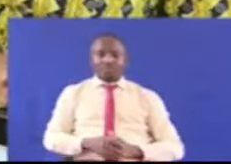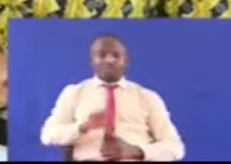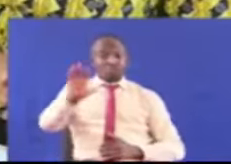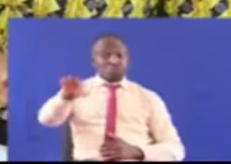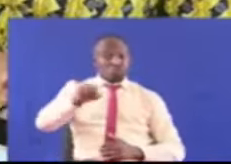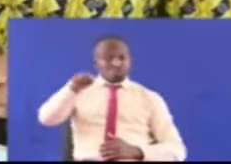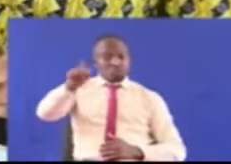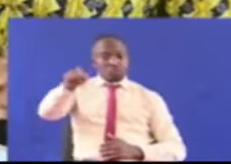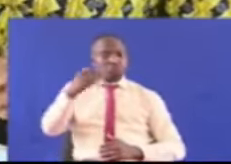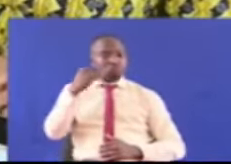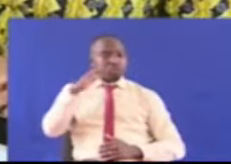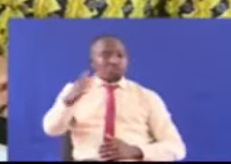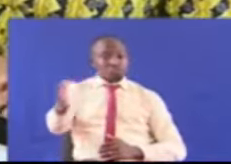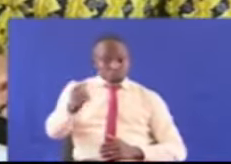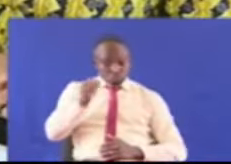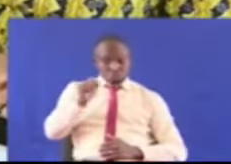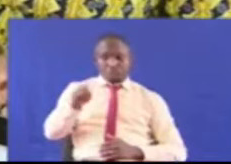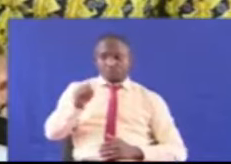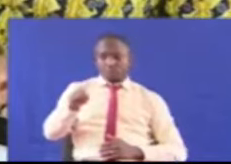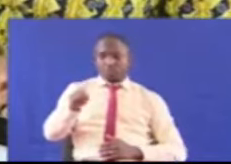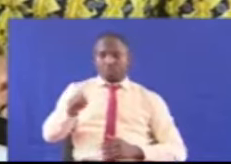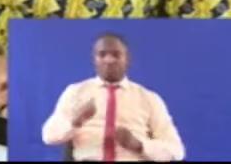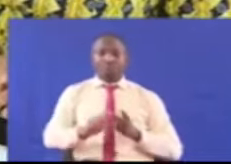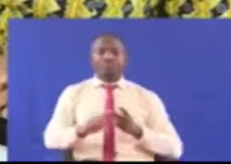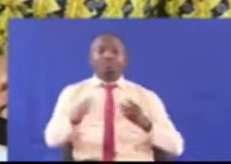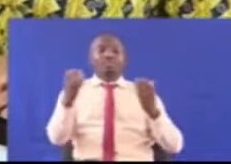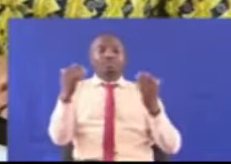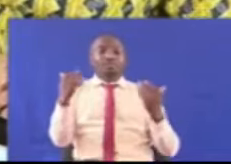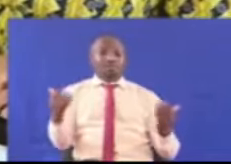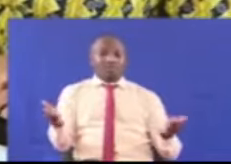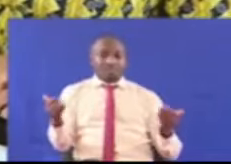Mchukue ni huyu, mtu muhimu sana. Sasa,